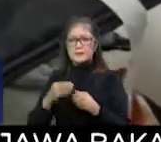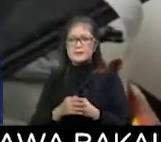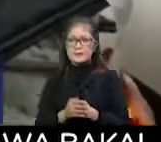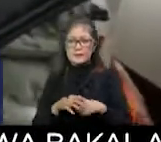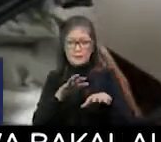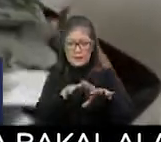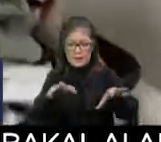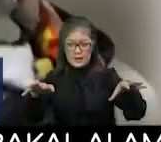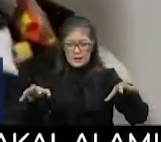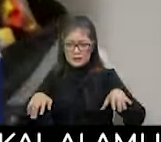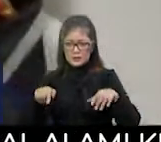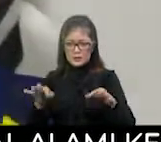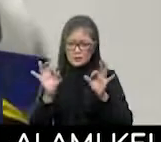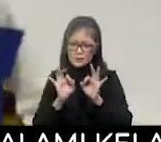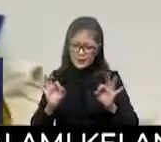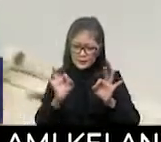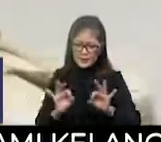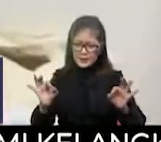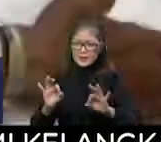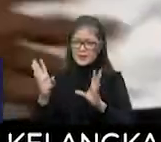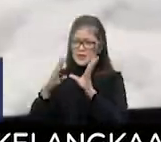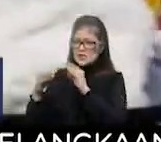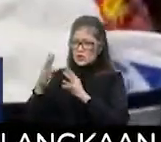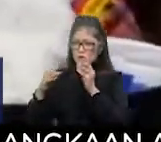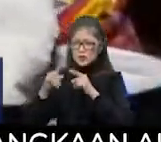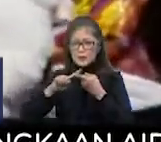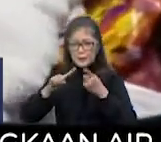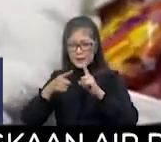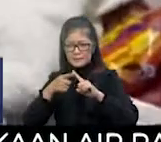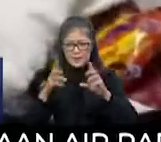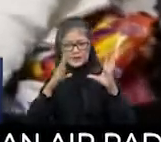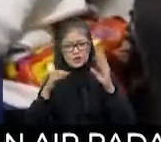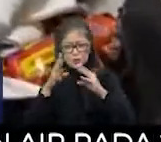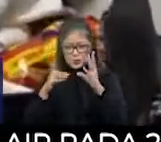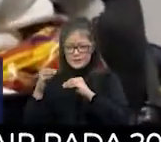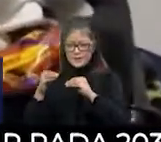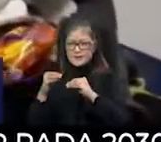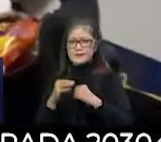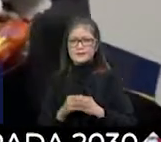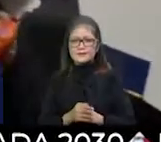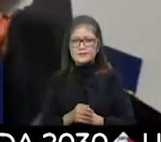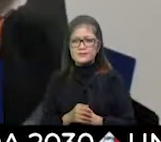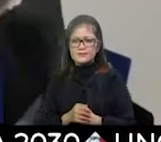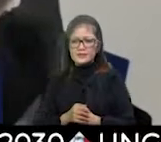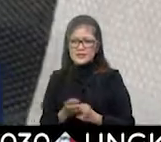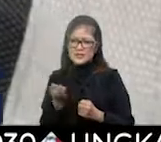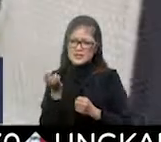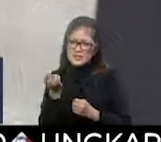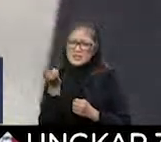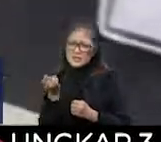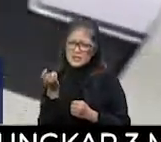dan bercengkrama dengan rekan satu kamar menjadi rutinitas Kang Eme. Tak jarang Kang Eme melafazkan zikir sebagai tanda